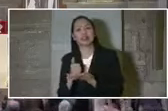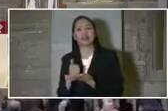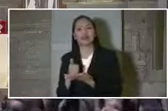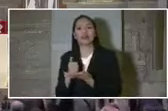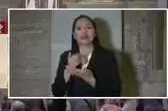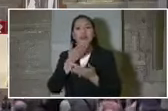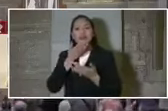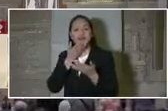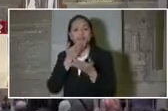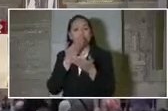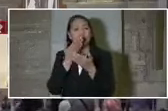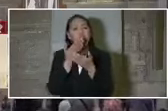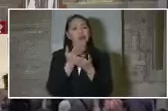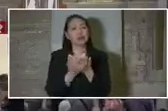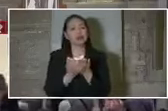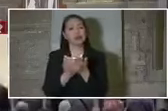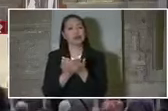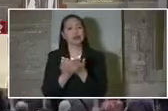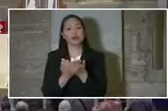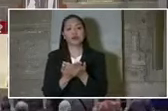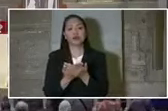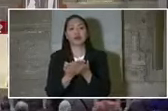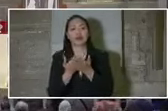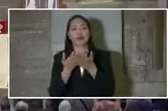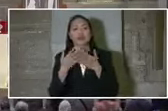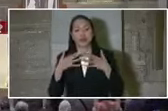kabutihan mo ay